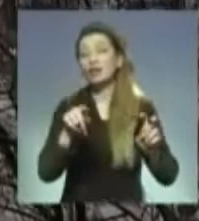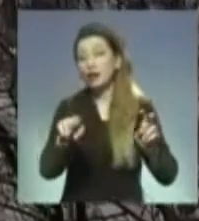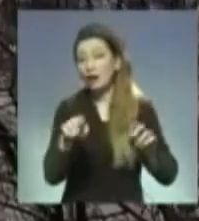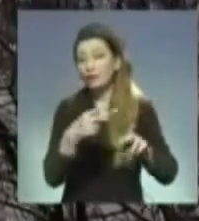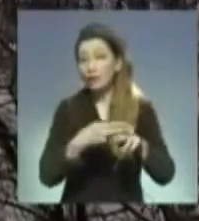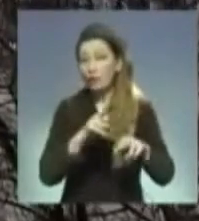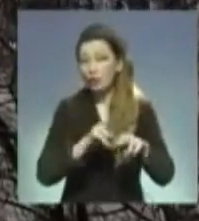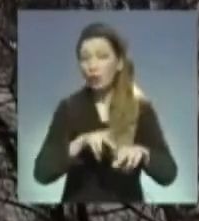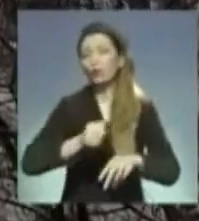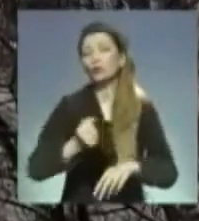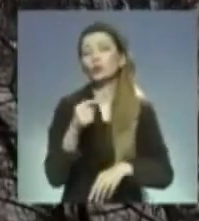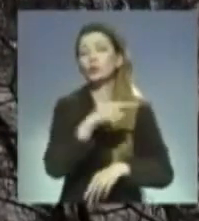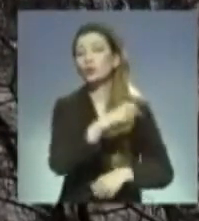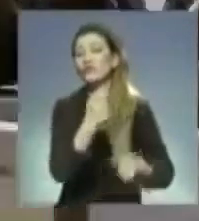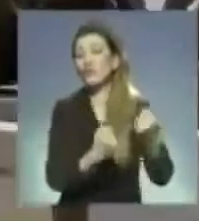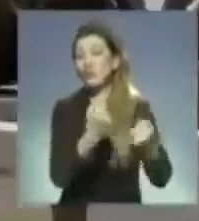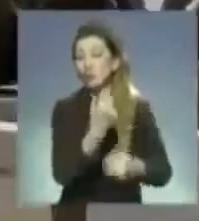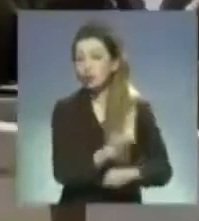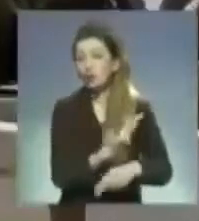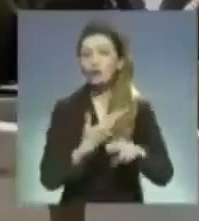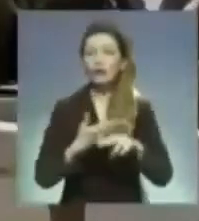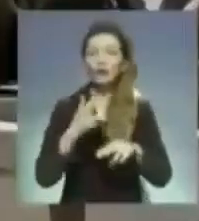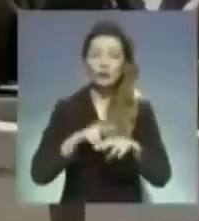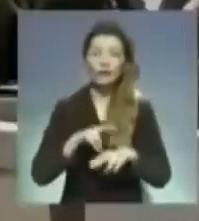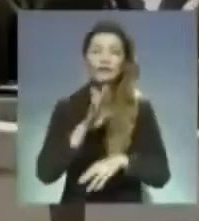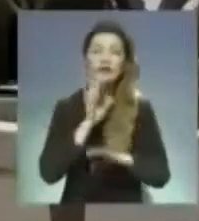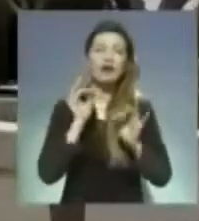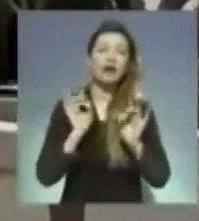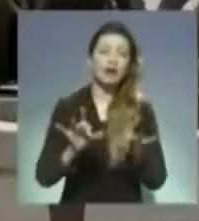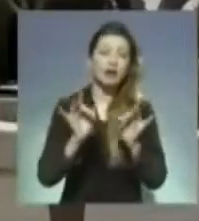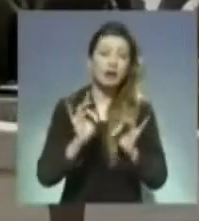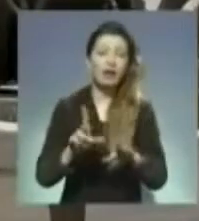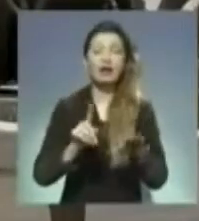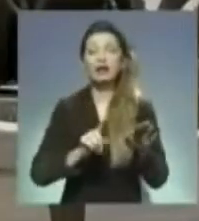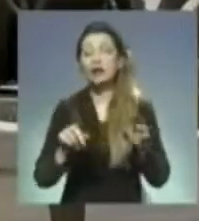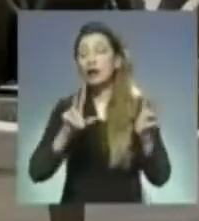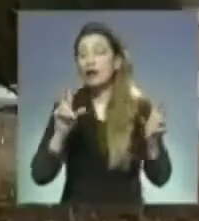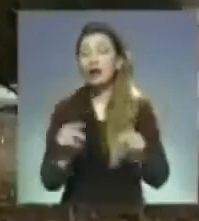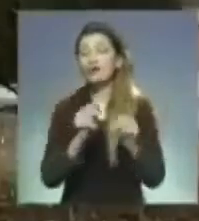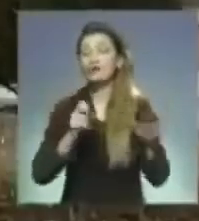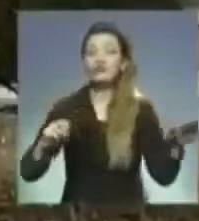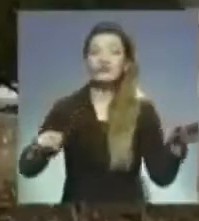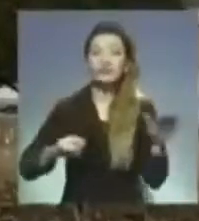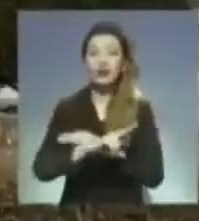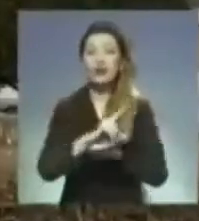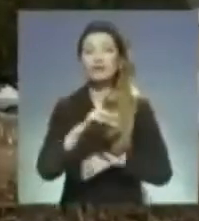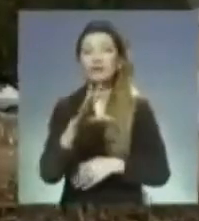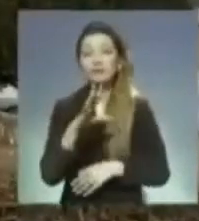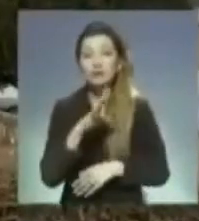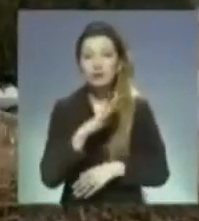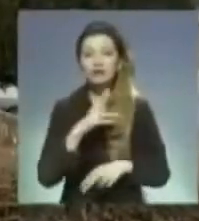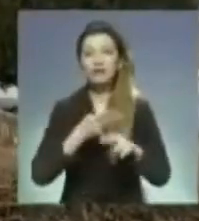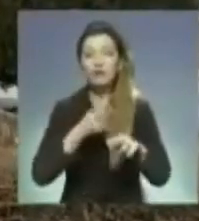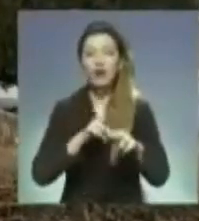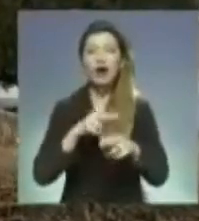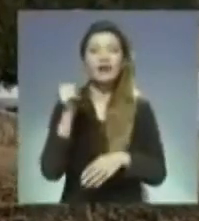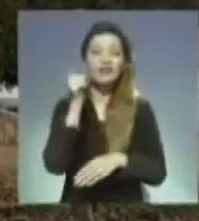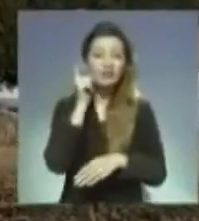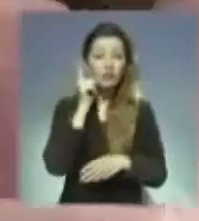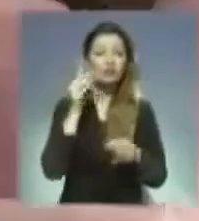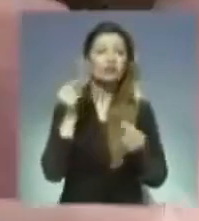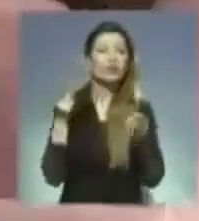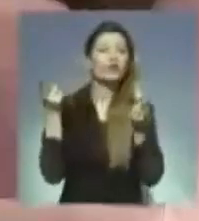выяснится, друг водителя, рассказывает девушка. Ей удалось вырваться, но мобильный телефон и наличные деньги Анастасии